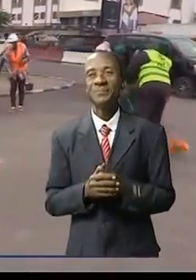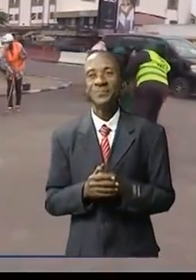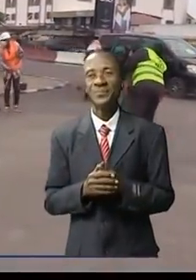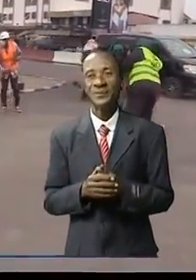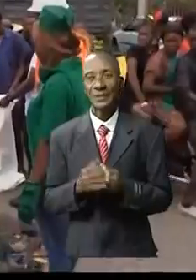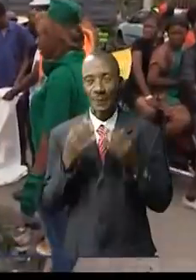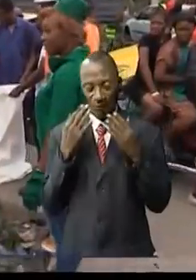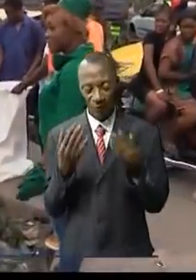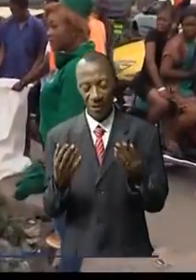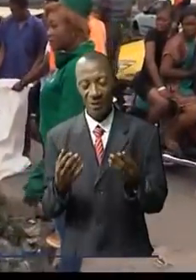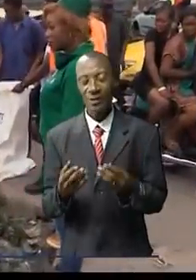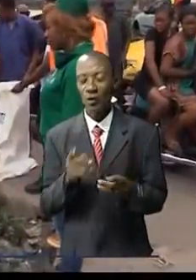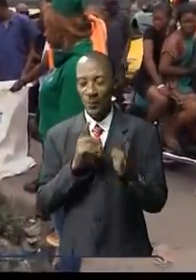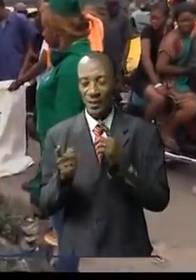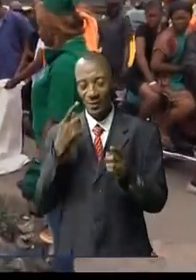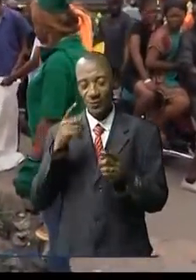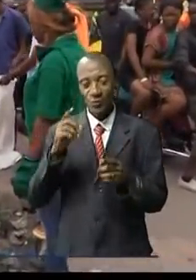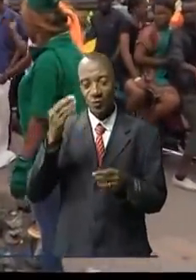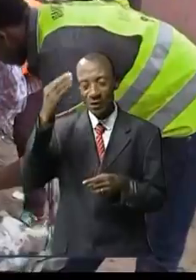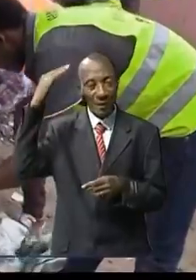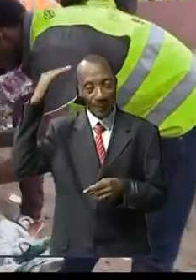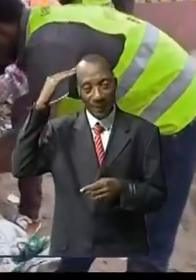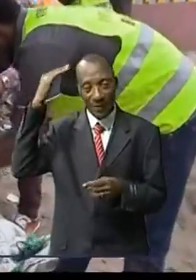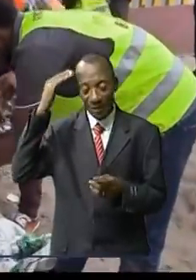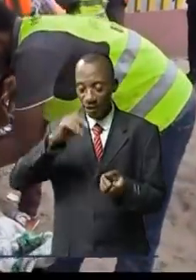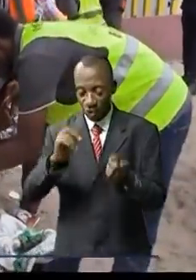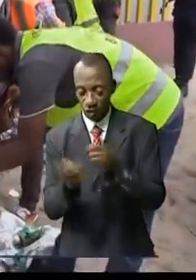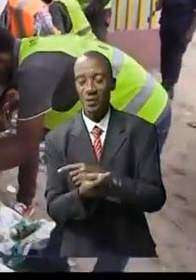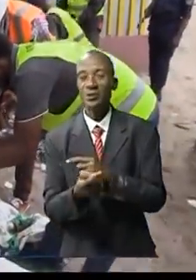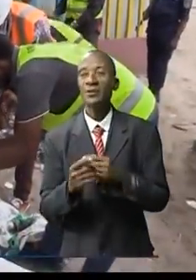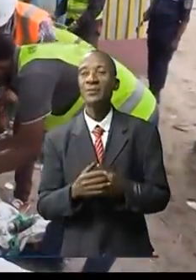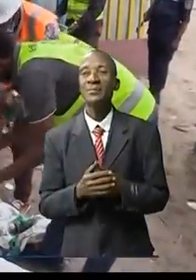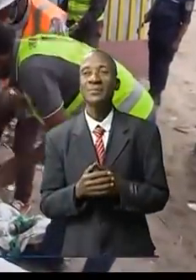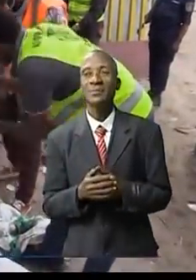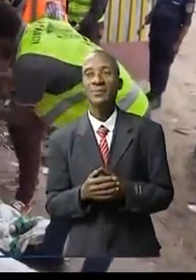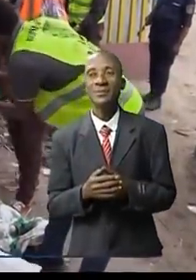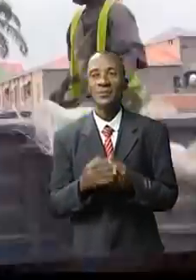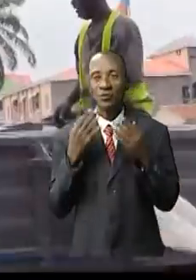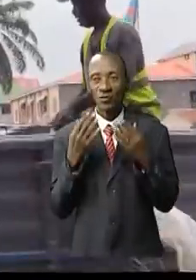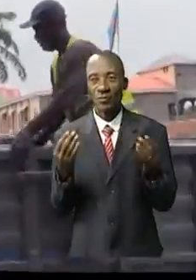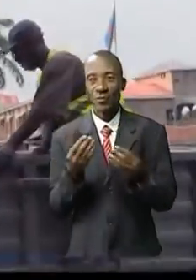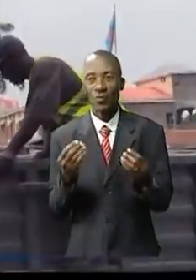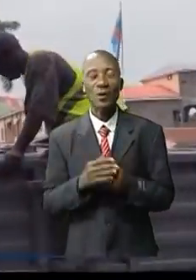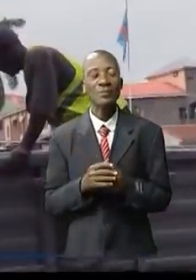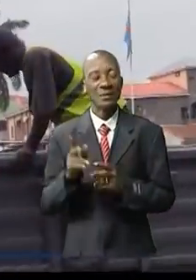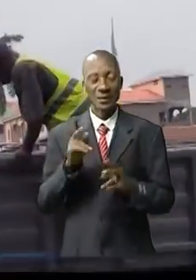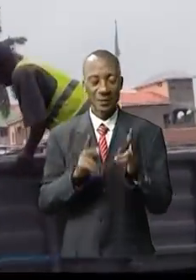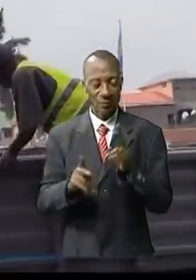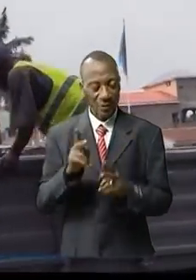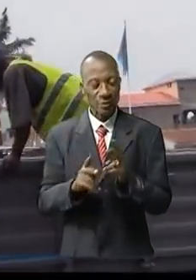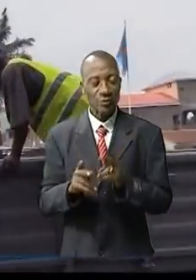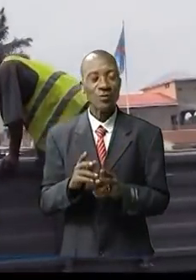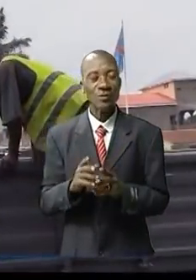changement des mentalités et à l'assainissement de leurs milieux de vie. La journée du samedi 9 octobre 2021 était